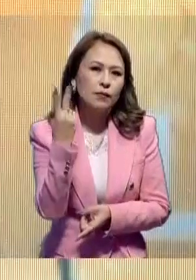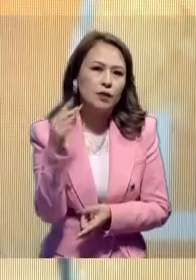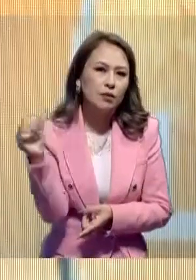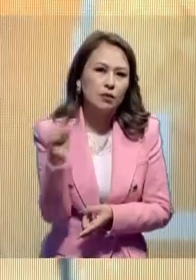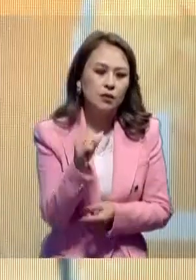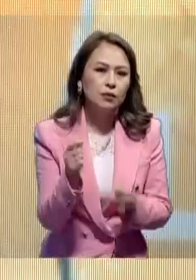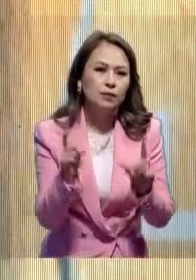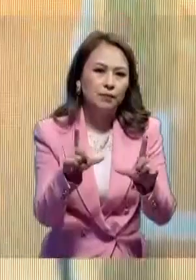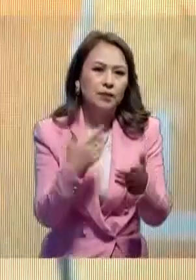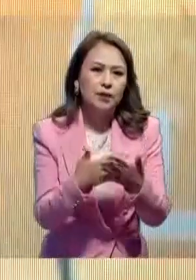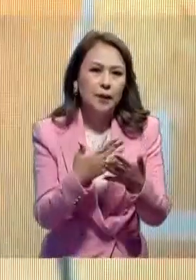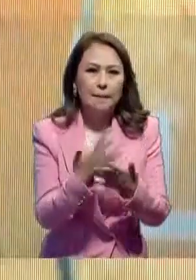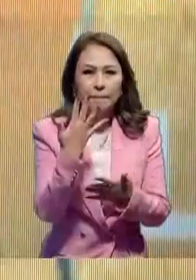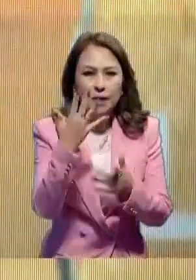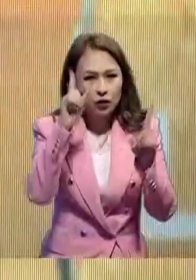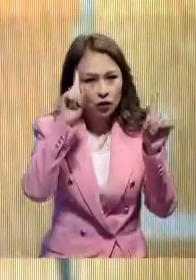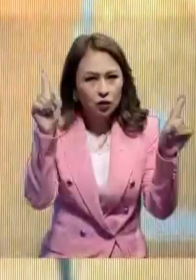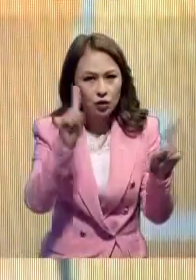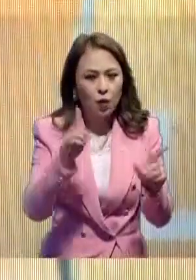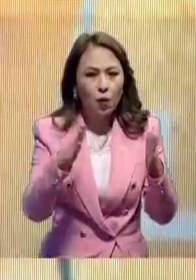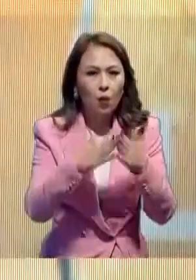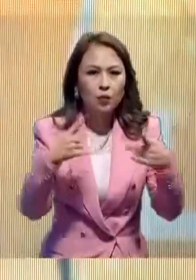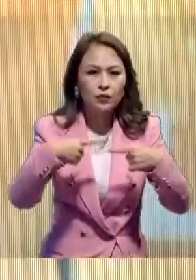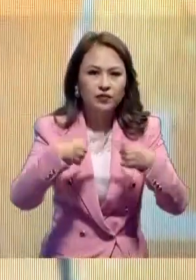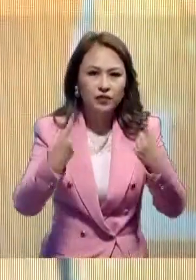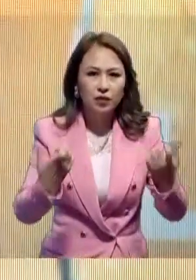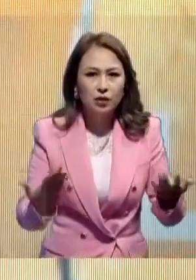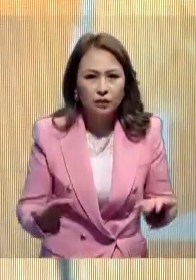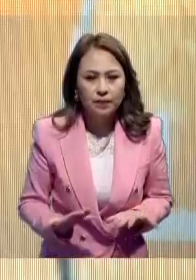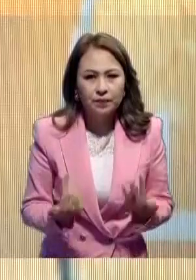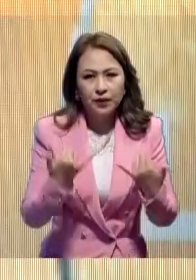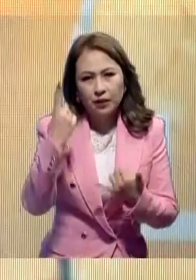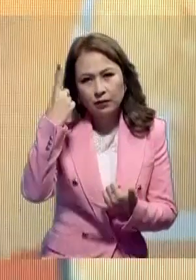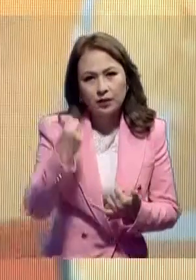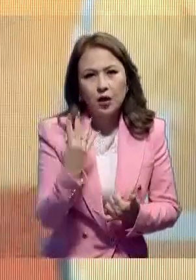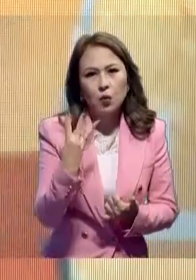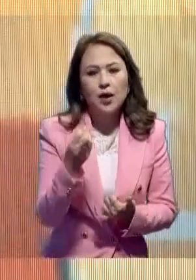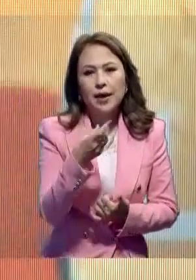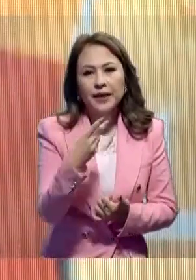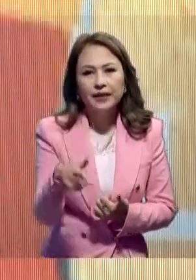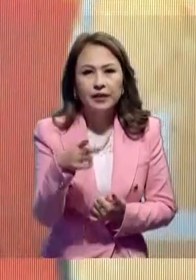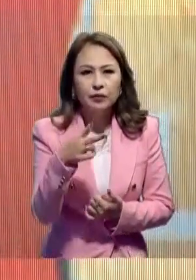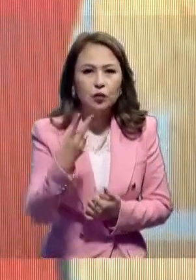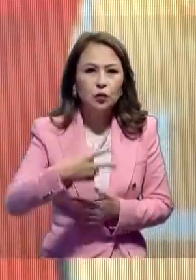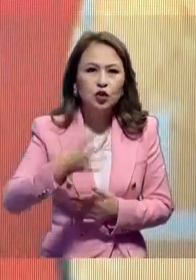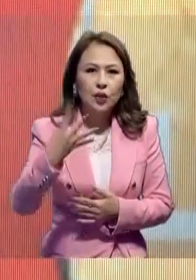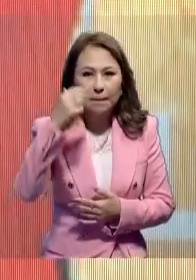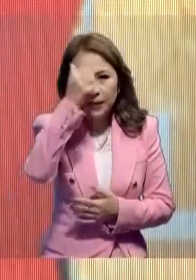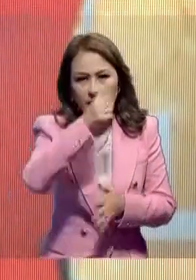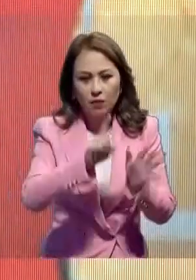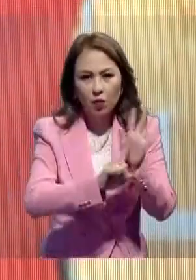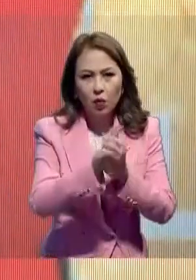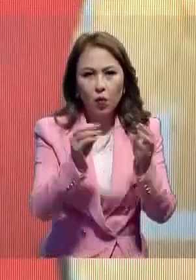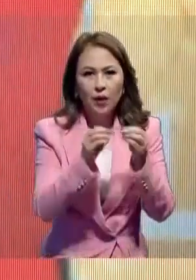шамамен 2,5 есе өседі. Мысалы, 5 жылдызды қонақ үйде тұратын меймандар қазір күніне 4 евро төлесе, 2024 жылдан